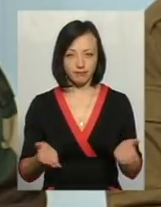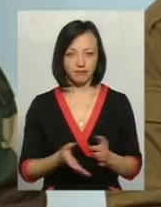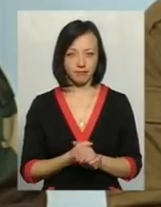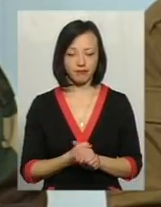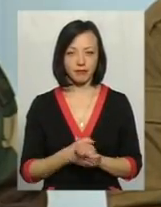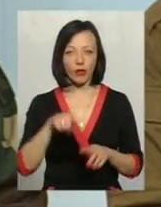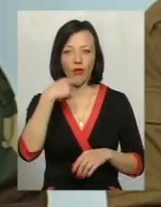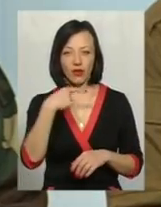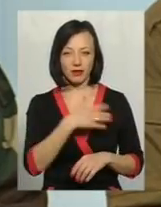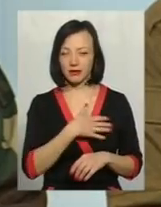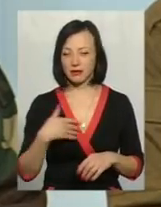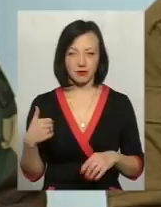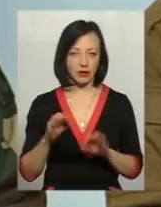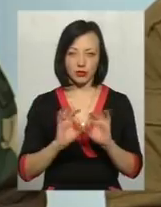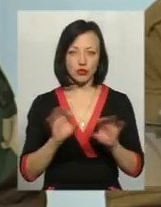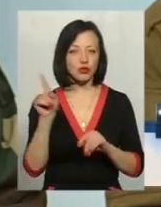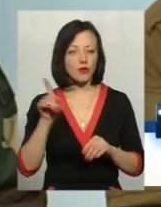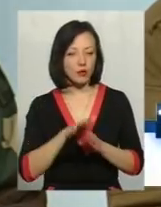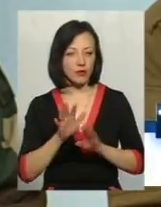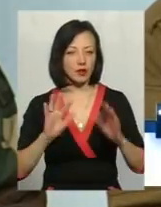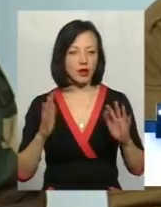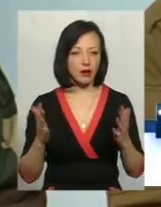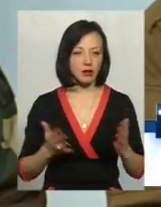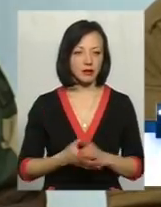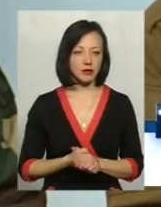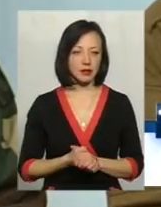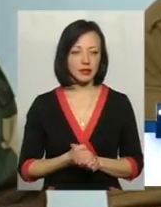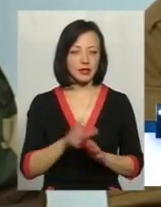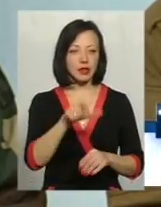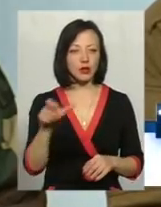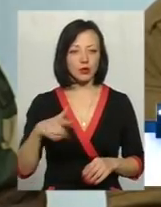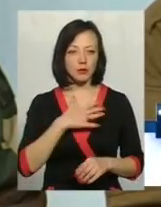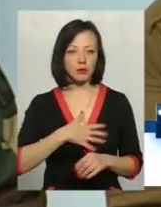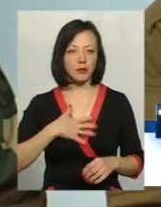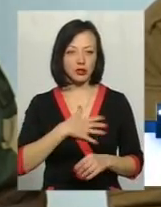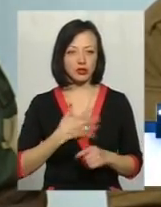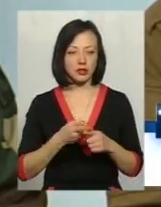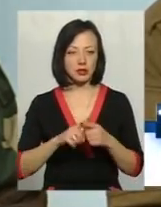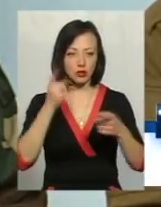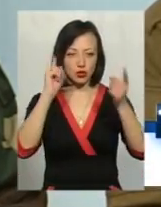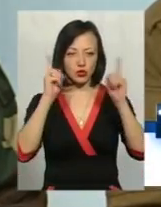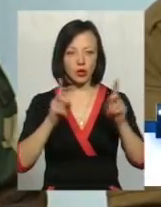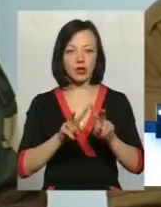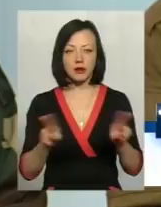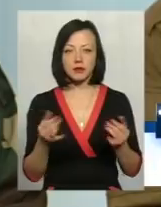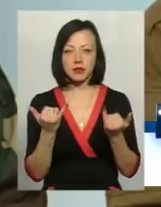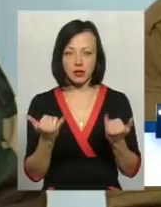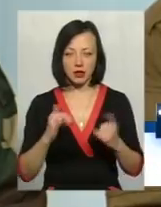говірки не розказували, що там було, як було. Тому що люди пережили цей шок, так же, як зараз наші